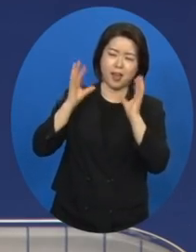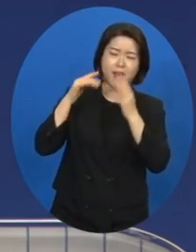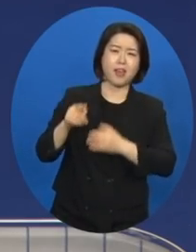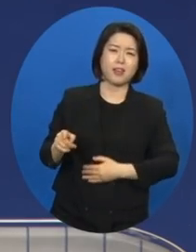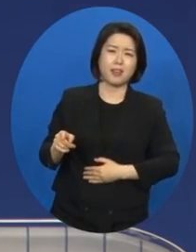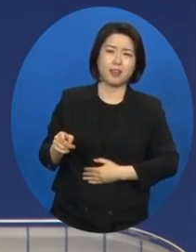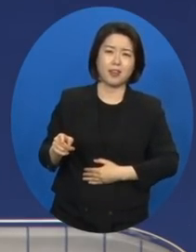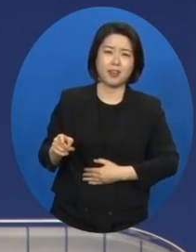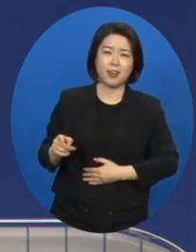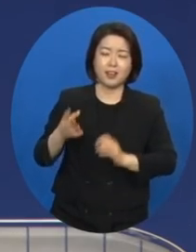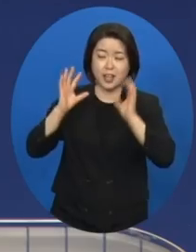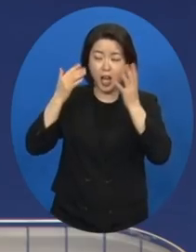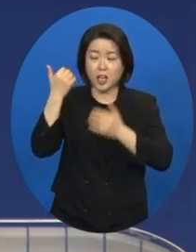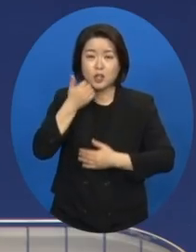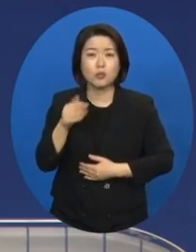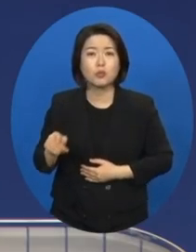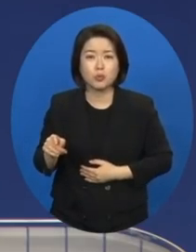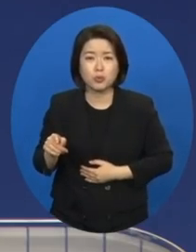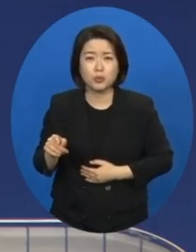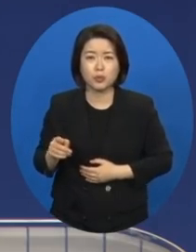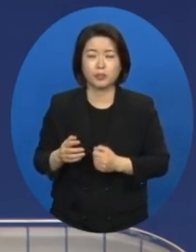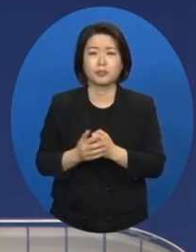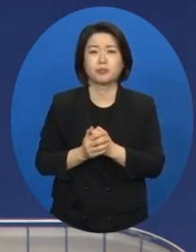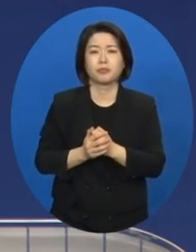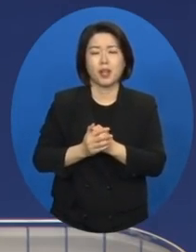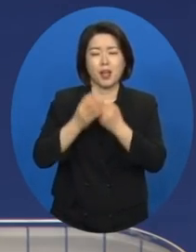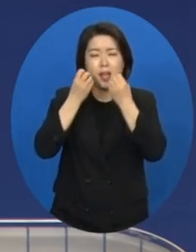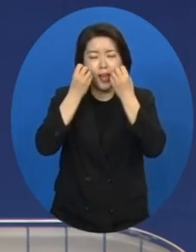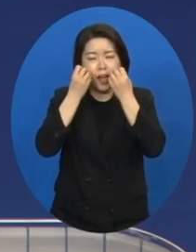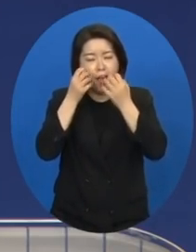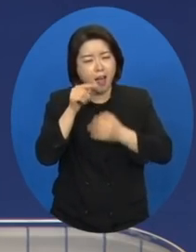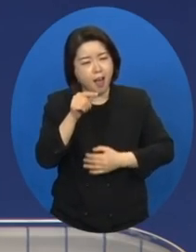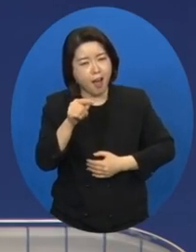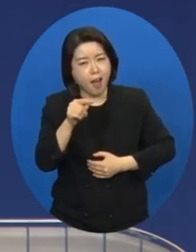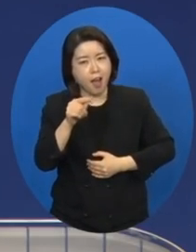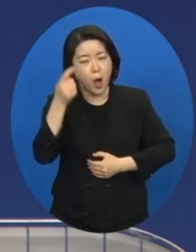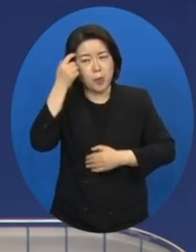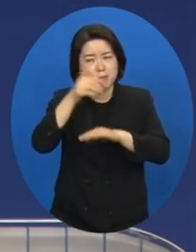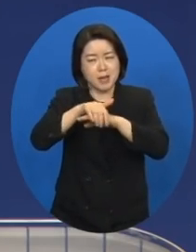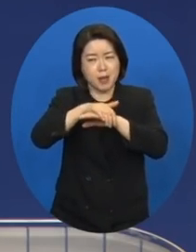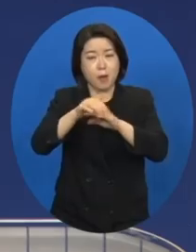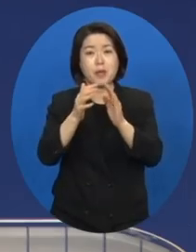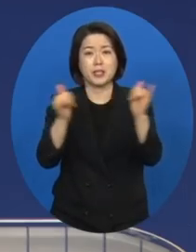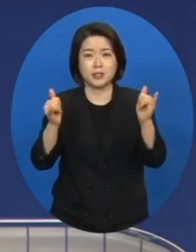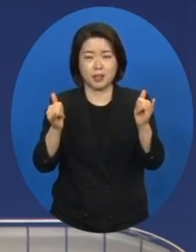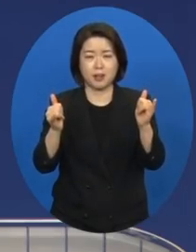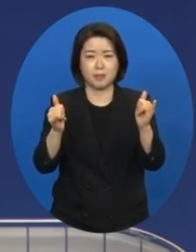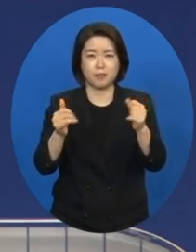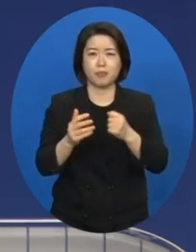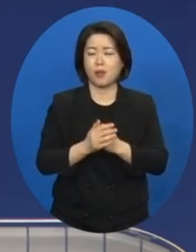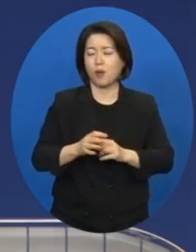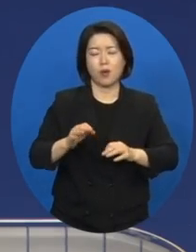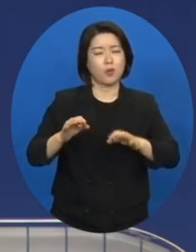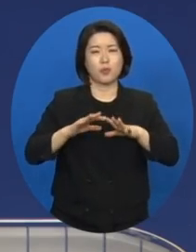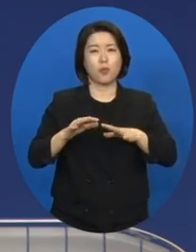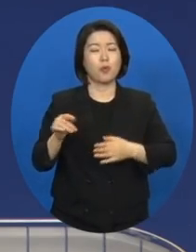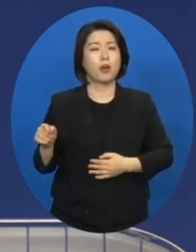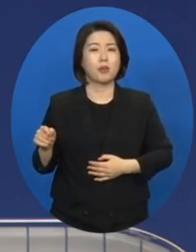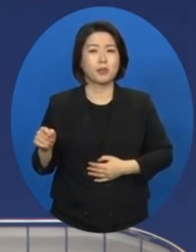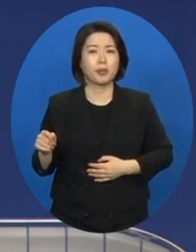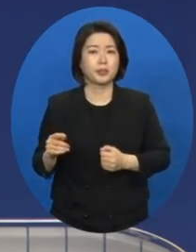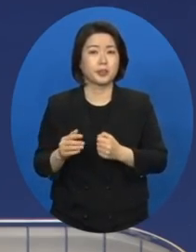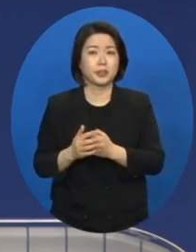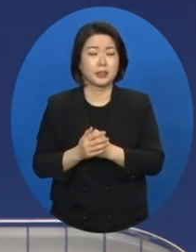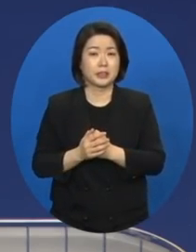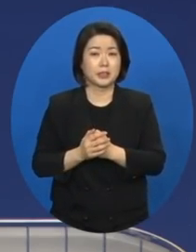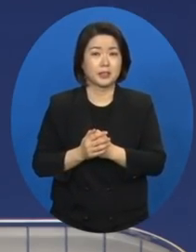그런데 그 아기는 실은 누구냐? 기묘한 모사요. 그러니까 원더풀 카운슬러라고 영어로 되어 있어요. 아주 놀라운